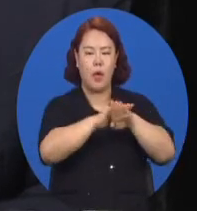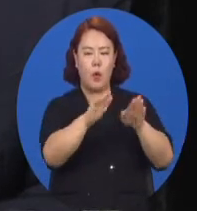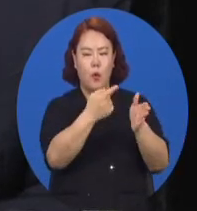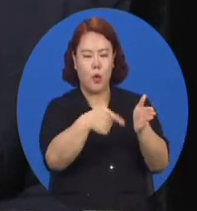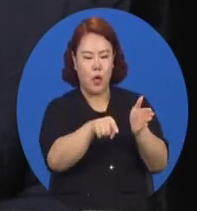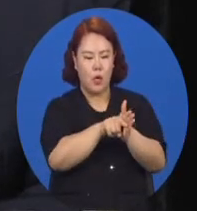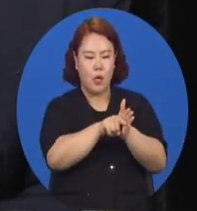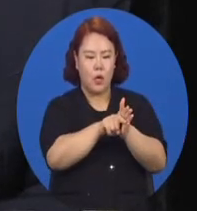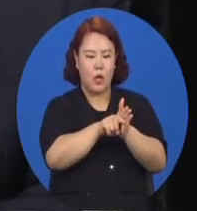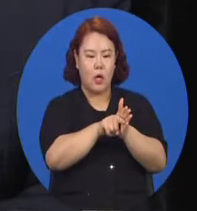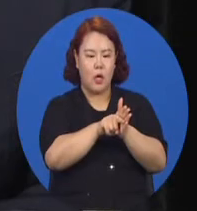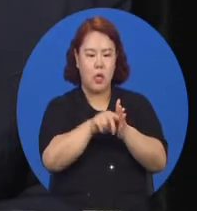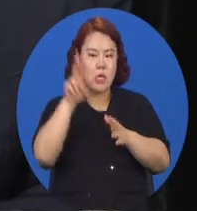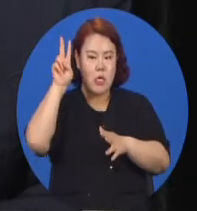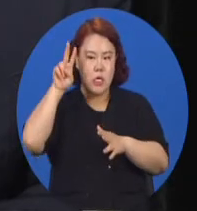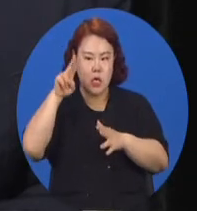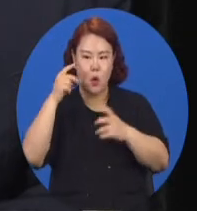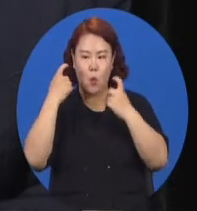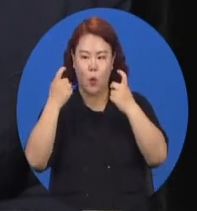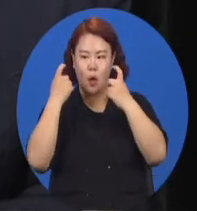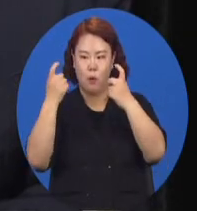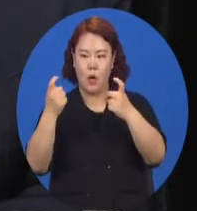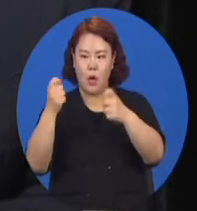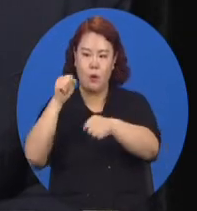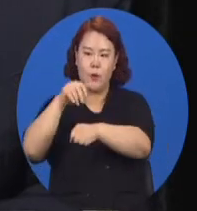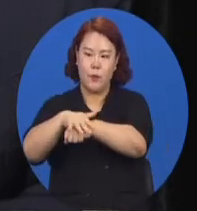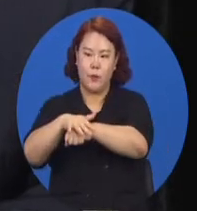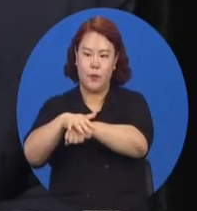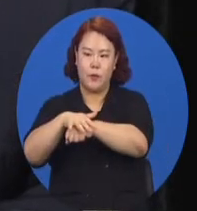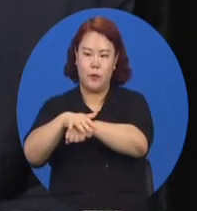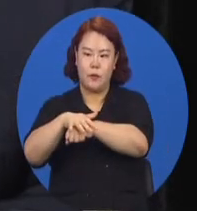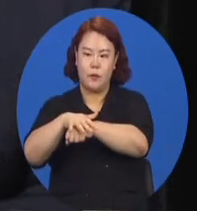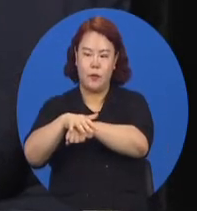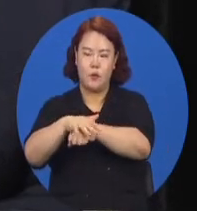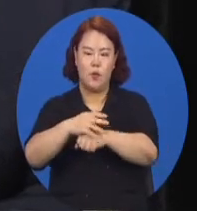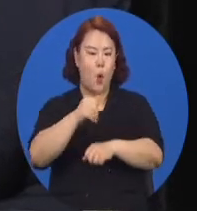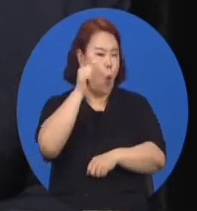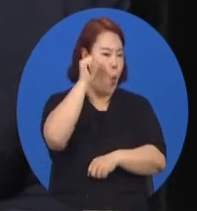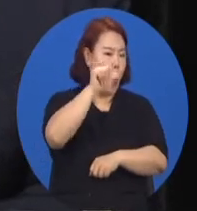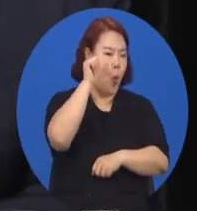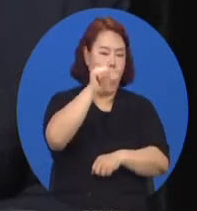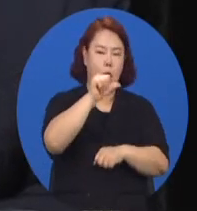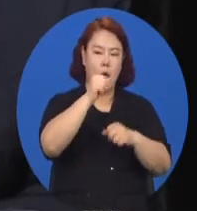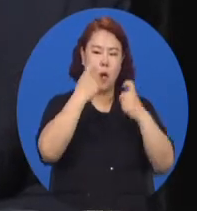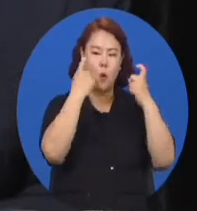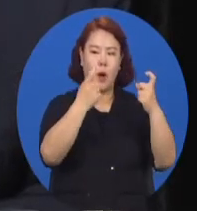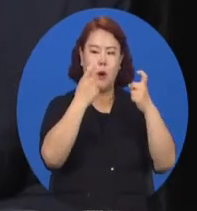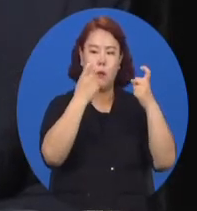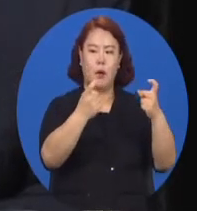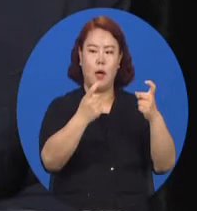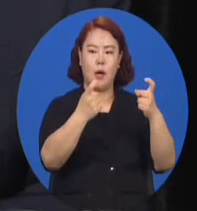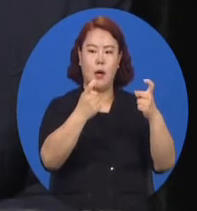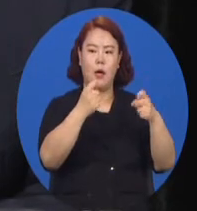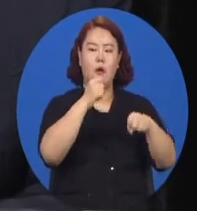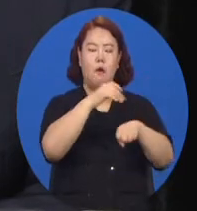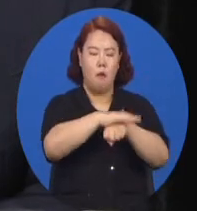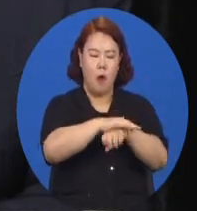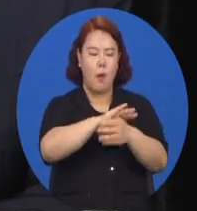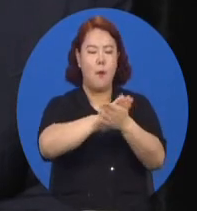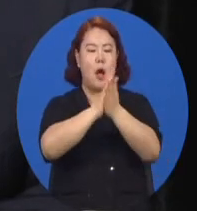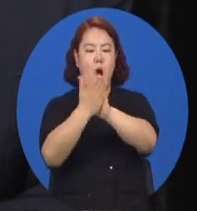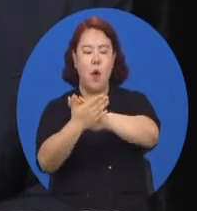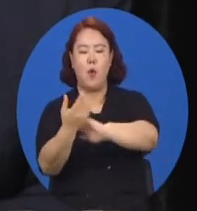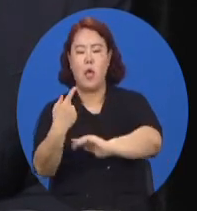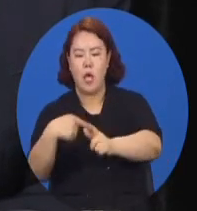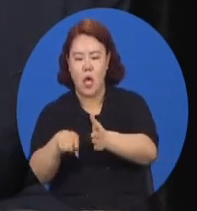관광 형태를 앞으로 민선 7기에서는 적극적으로 주중 관광 형태로의 전환을 위한 시책을 광고하고 추진을